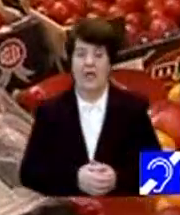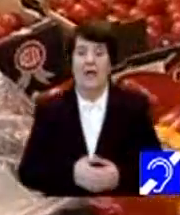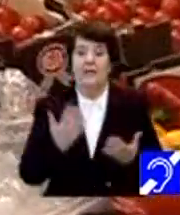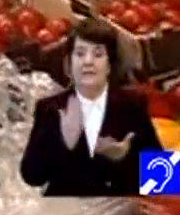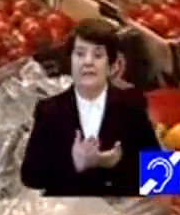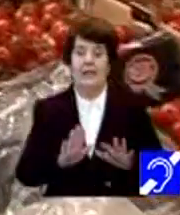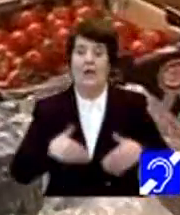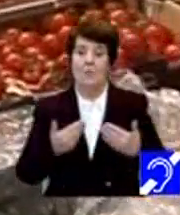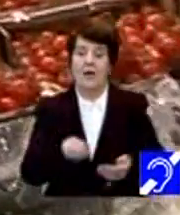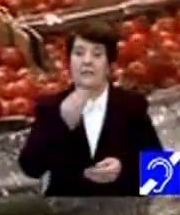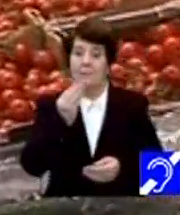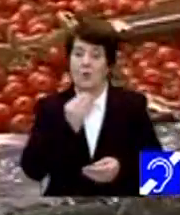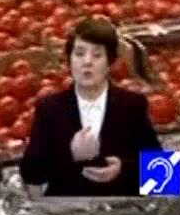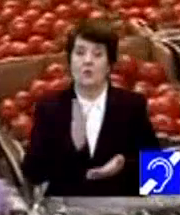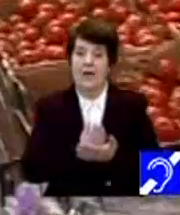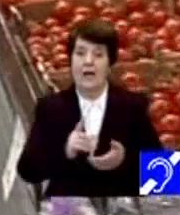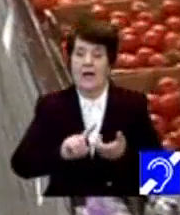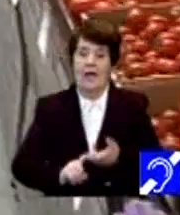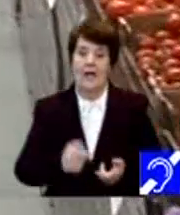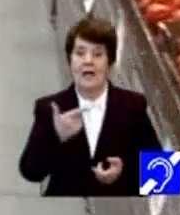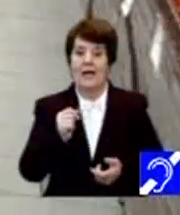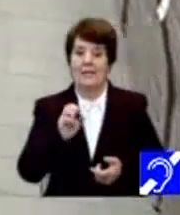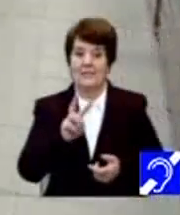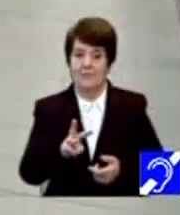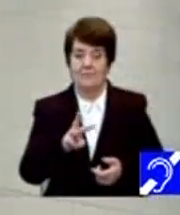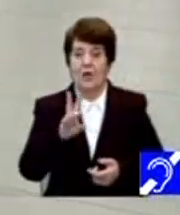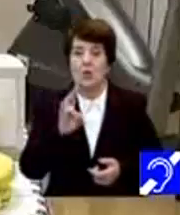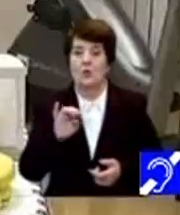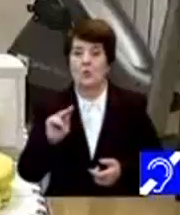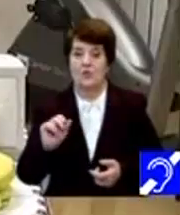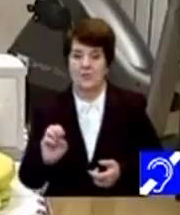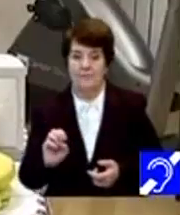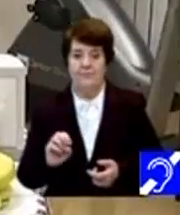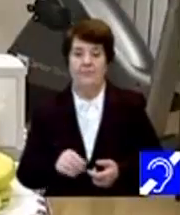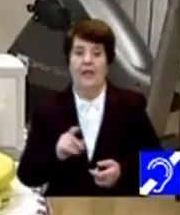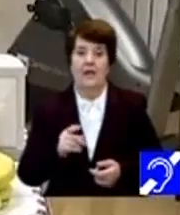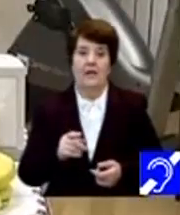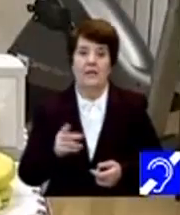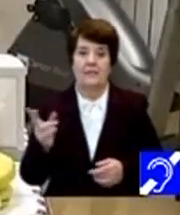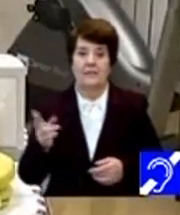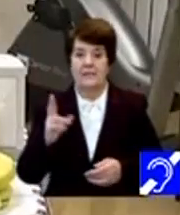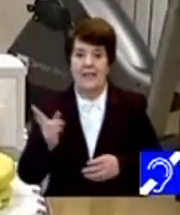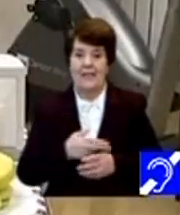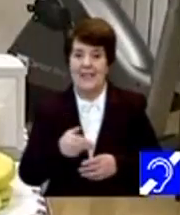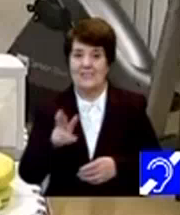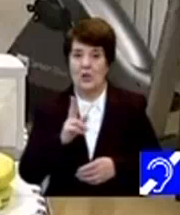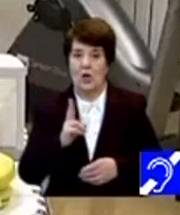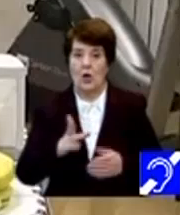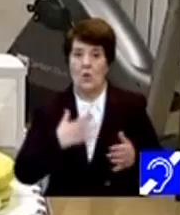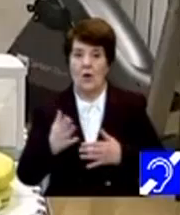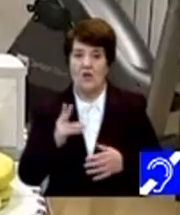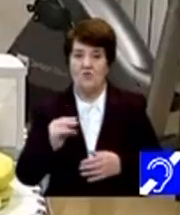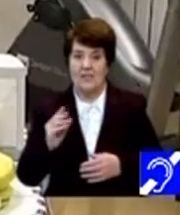în nutrienți. Sunt recomandate și produsele care conțin unele grăsimi, precum nucile sau semințele. Se descurajează tot ce ar